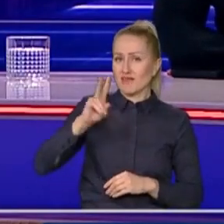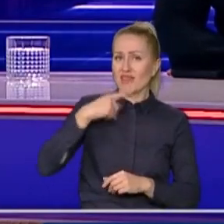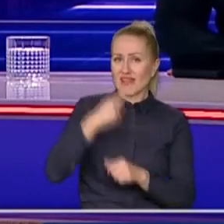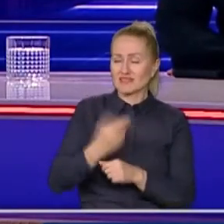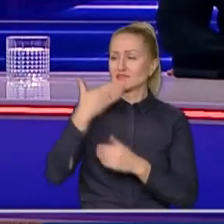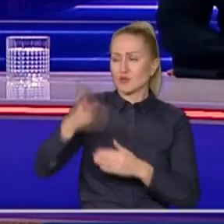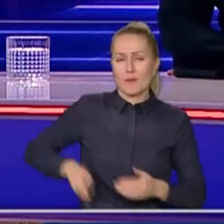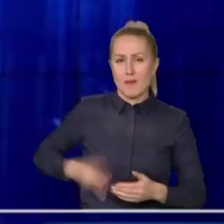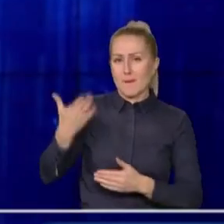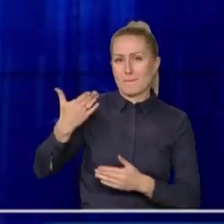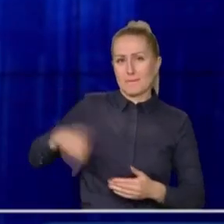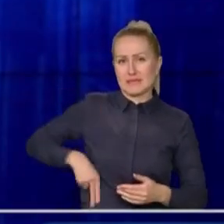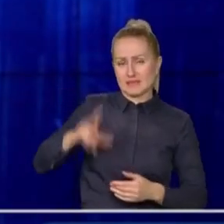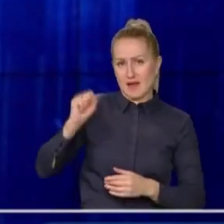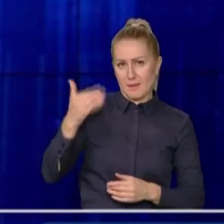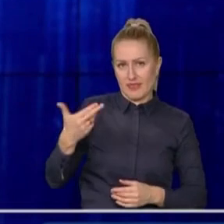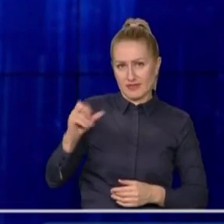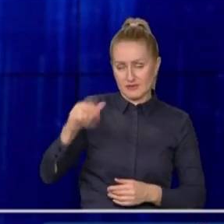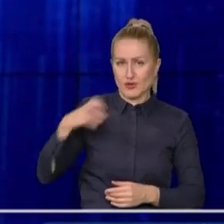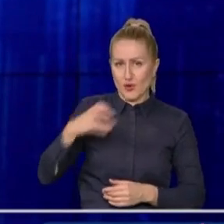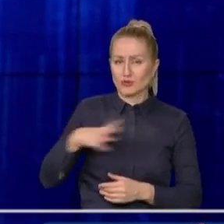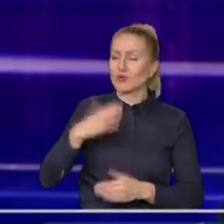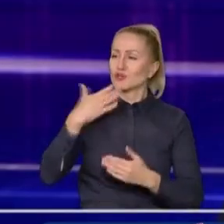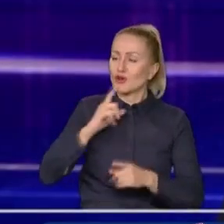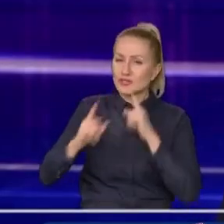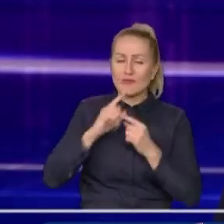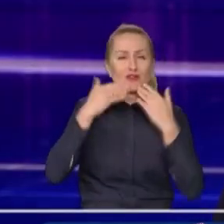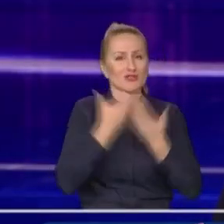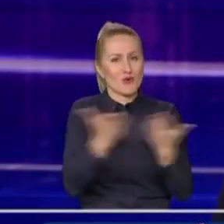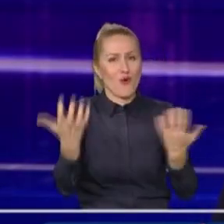panie ministrze. Mariusz Kamiński był naszym gościem. Dziękuję za rozmowę. Państwu